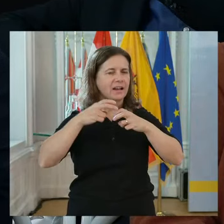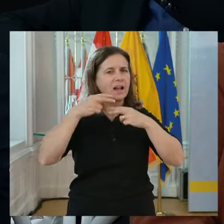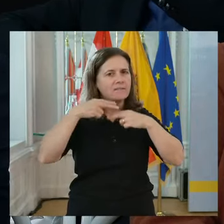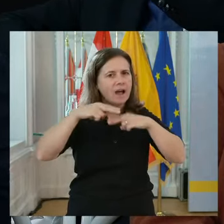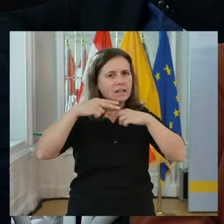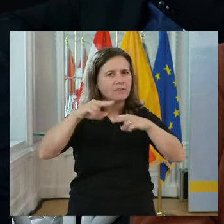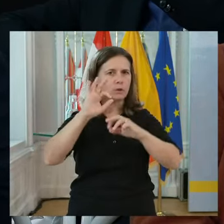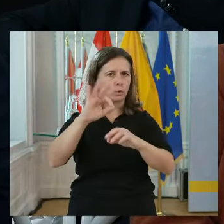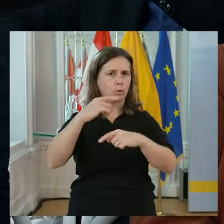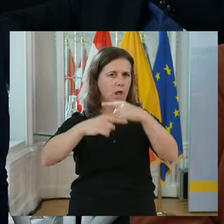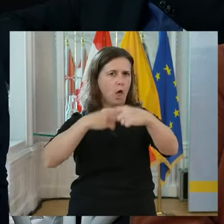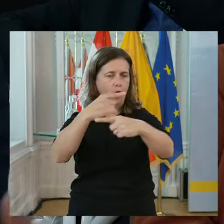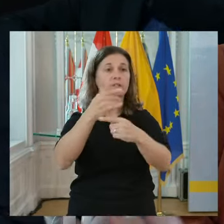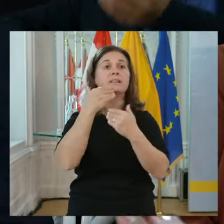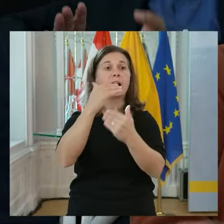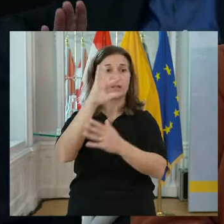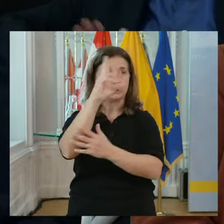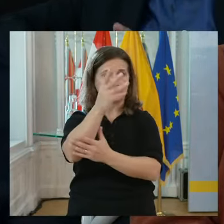gut funktionieren kann. Dankeschön.